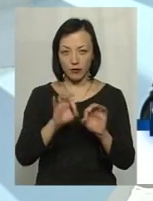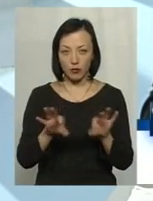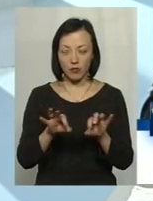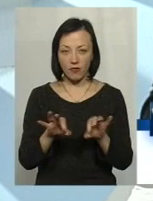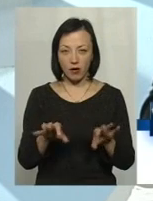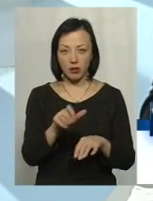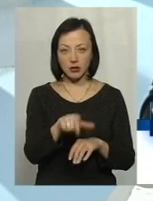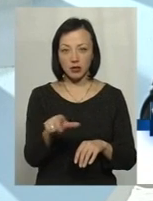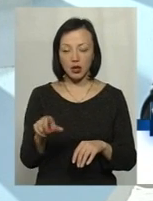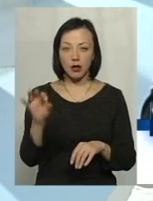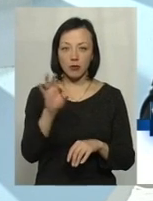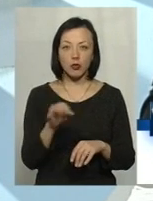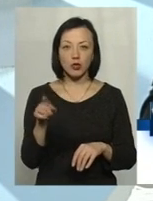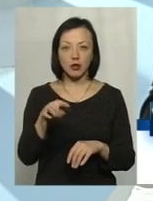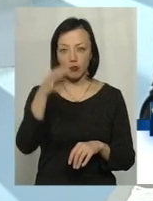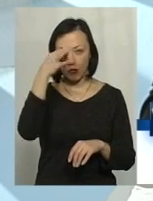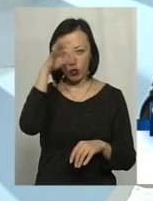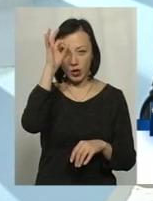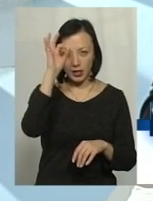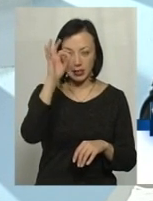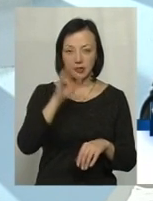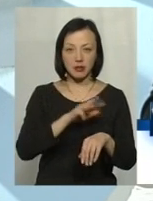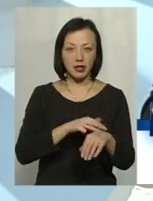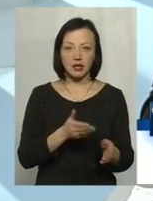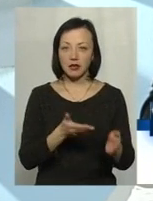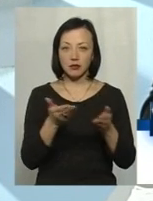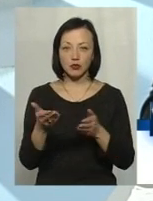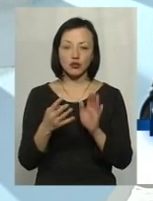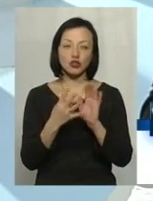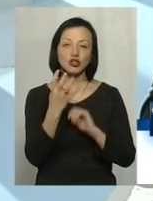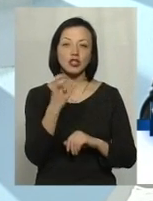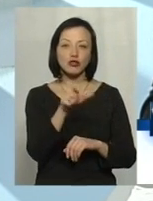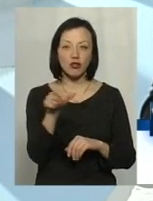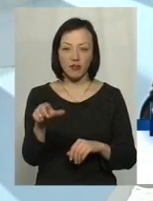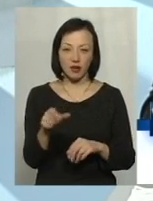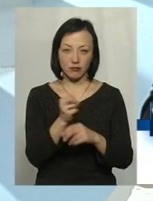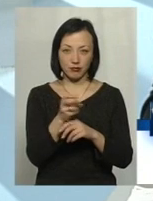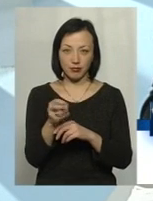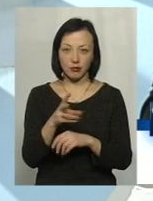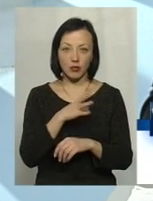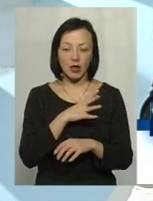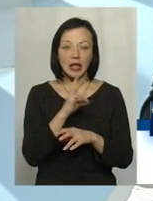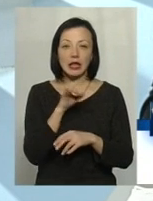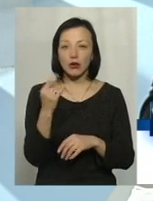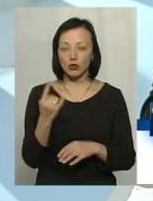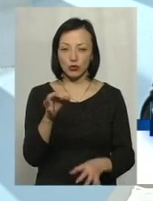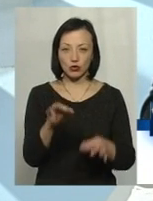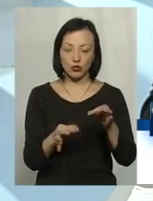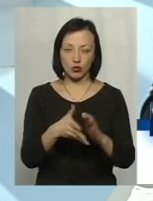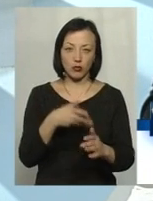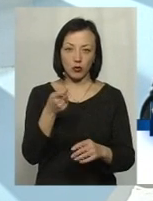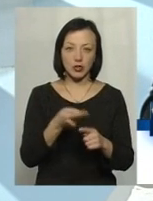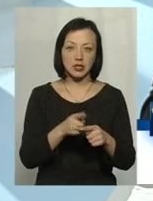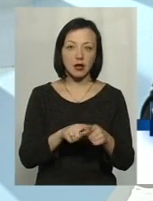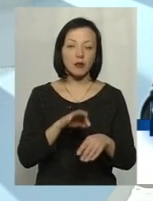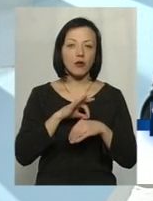про те, що в поліцію з міліції ми не запросили 400 чоловік. При цьому не було ні одного судового позову. Це було